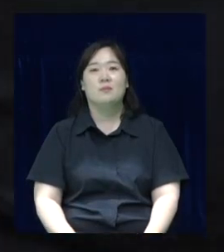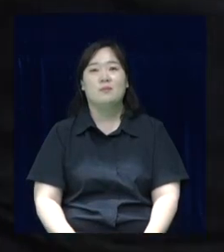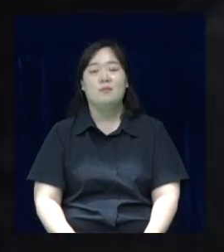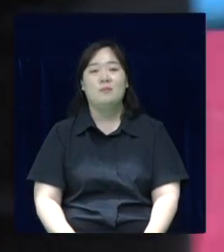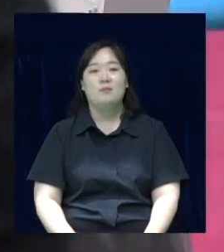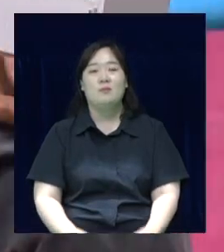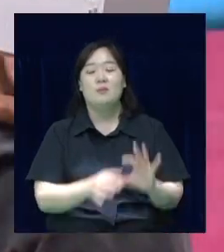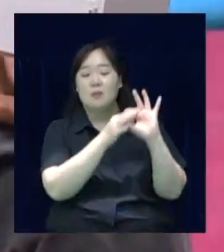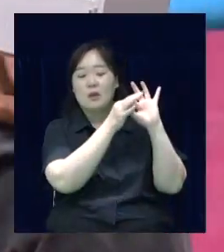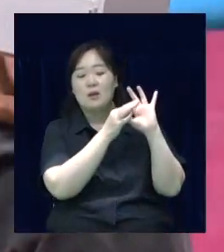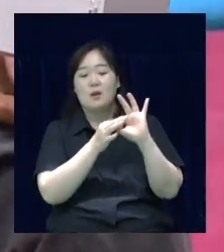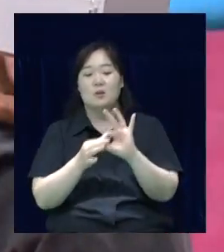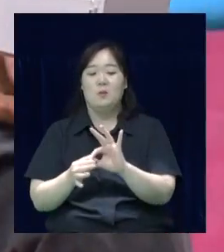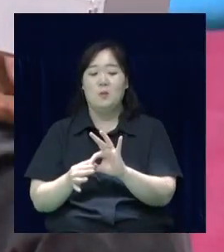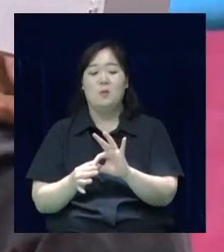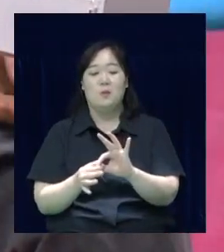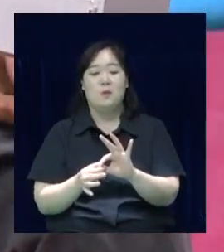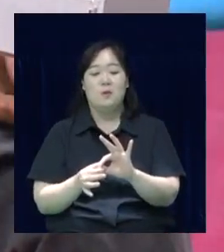자, 계속해서 이